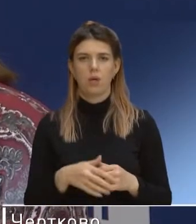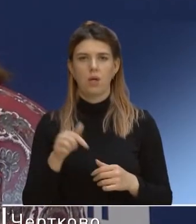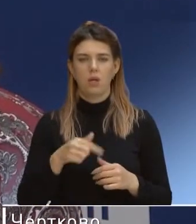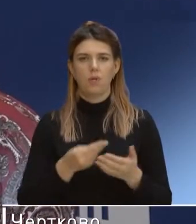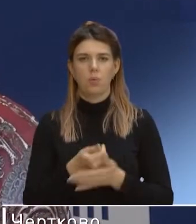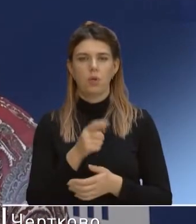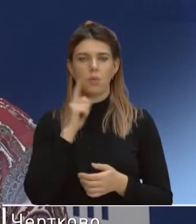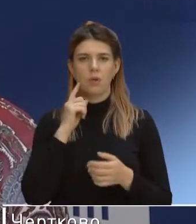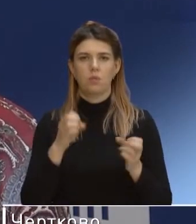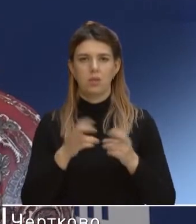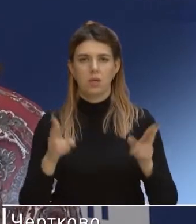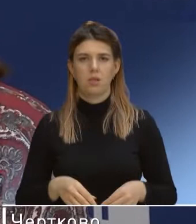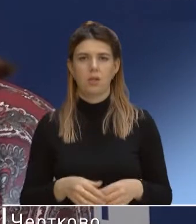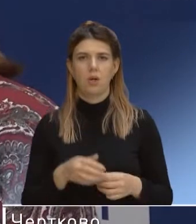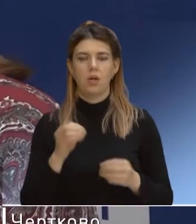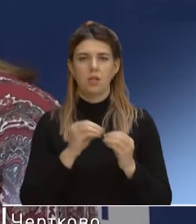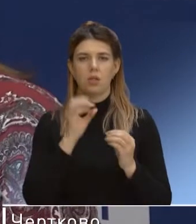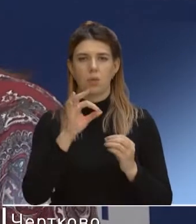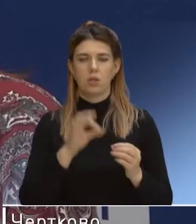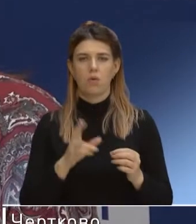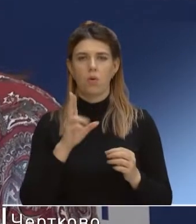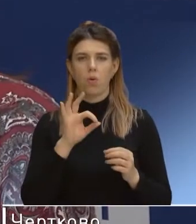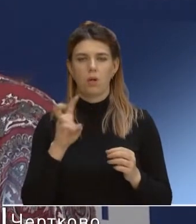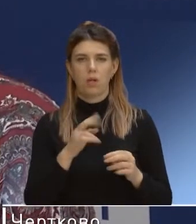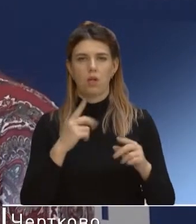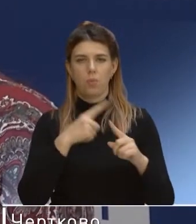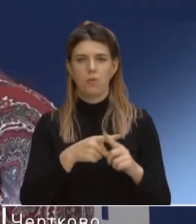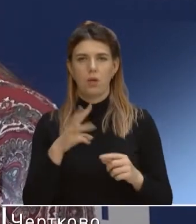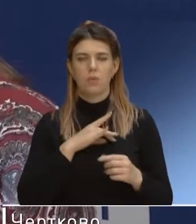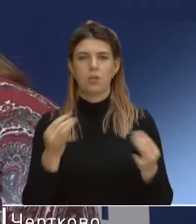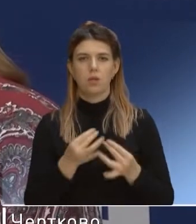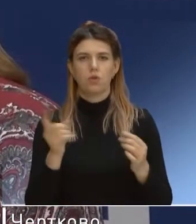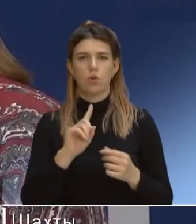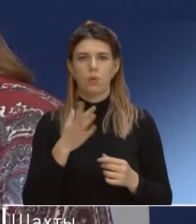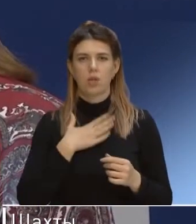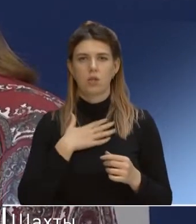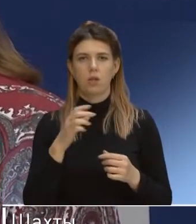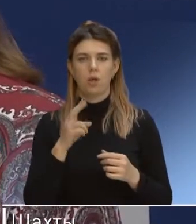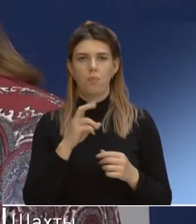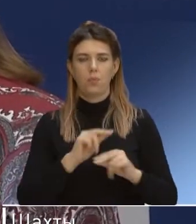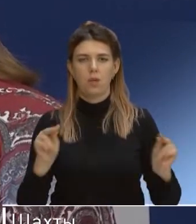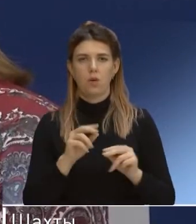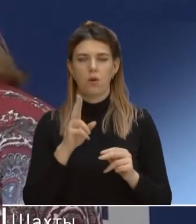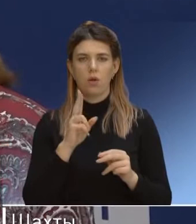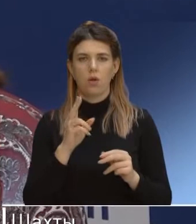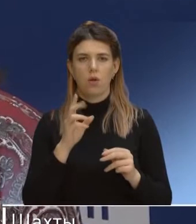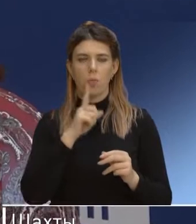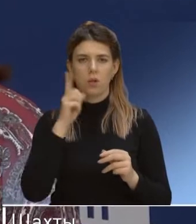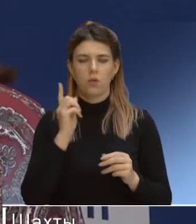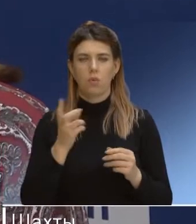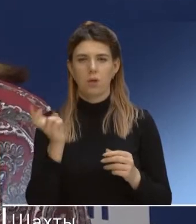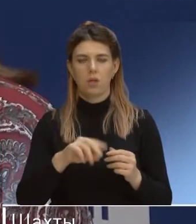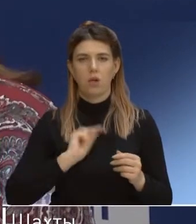Это выплата молодым специалистам. 10% к окладу. Мы очень заинтересованы в том, чтобы наши педагогические кадры